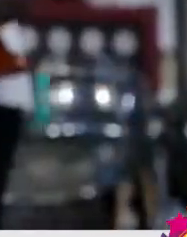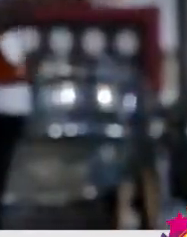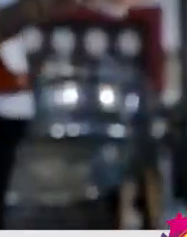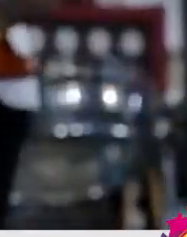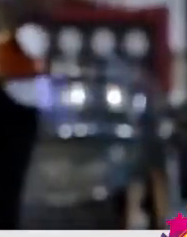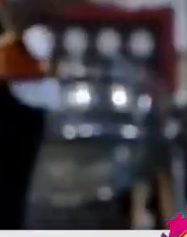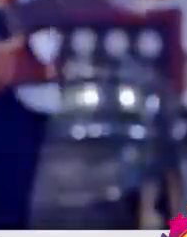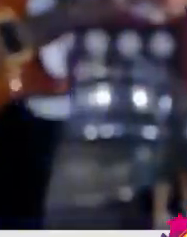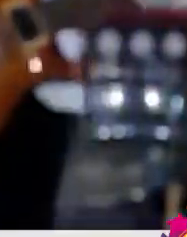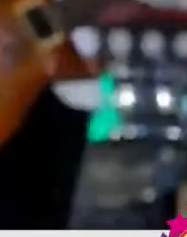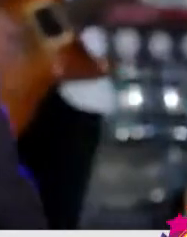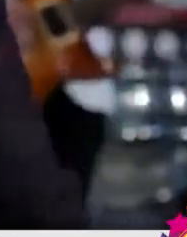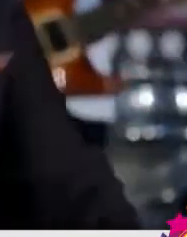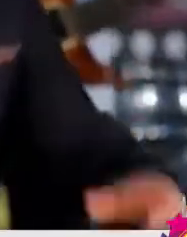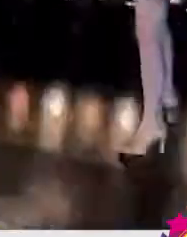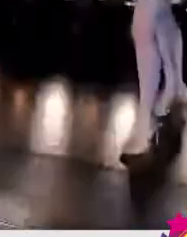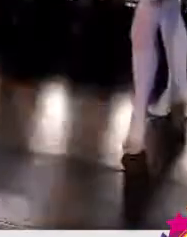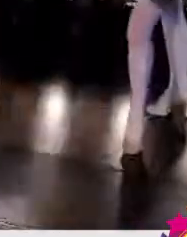걸렸네.